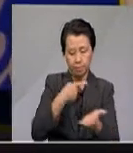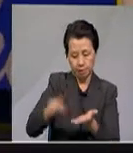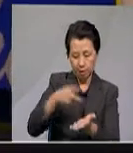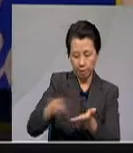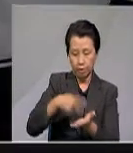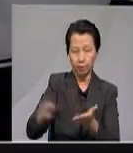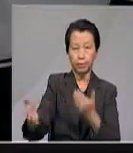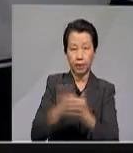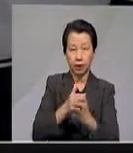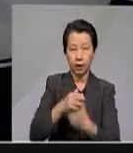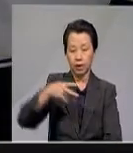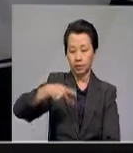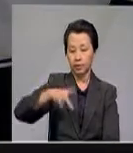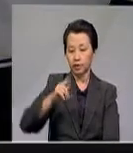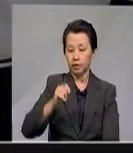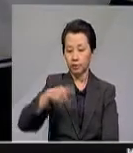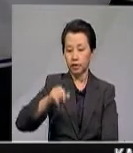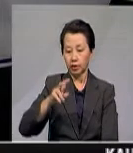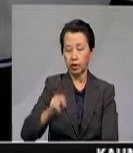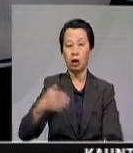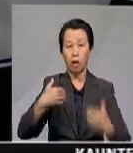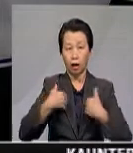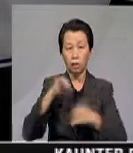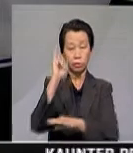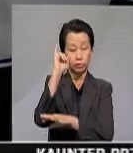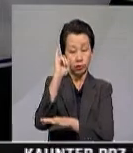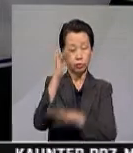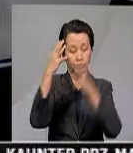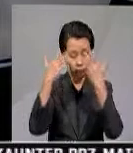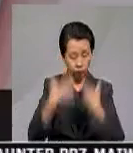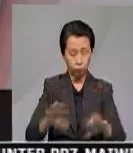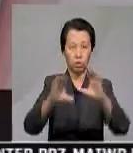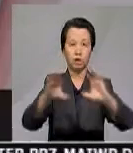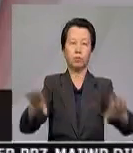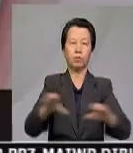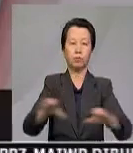pembayaran balik ptptn juga adalah janji yang telah